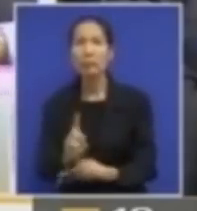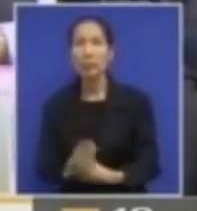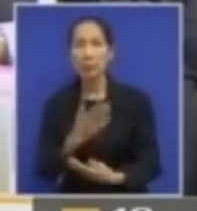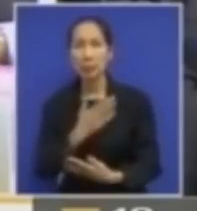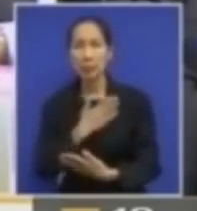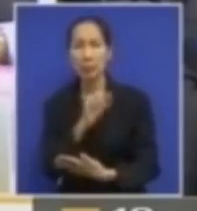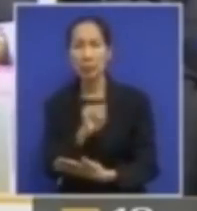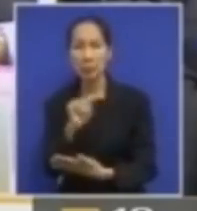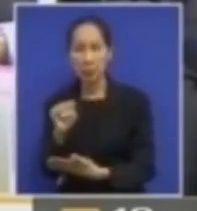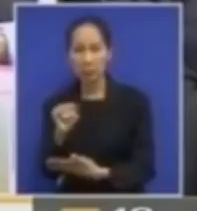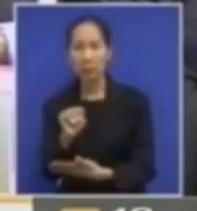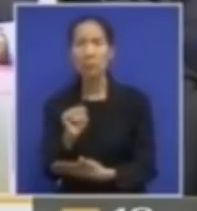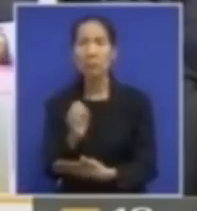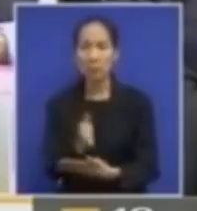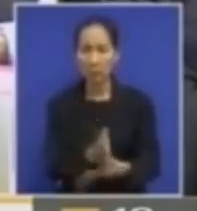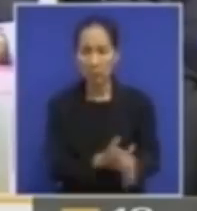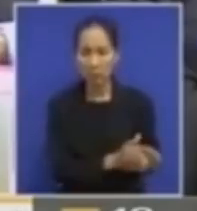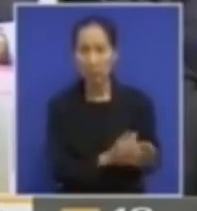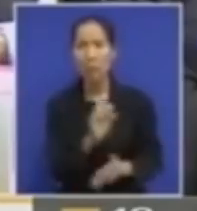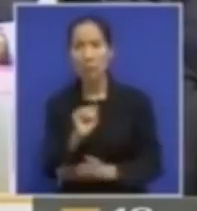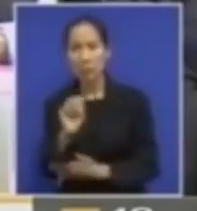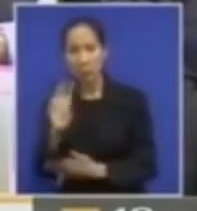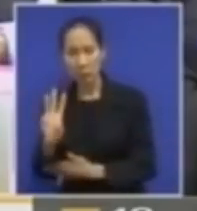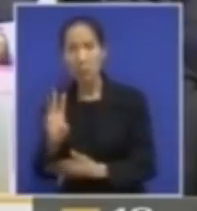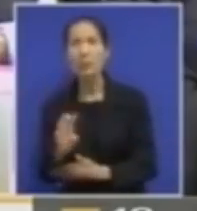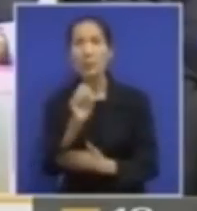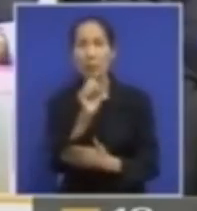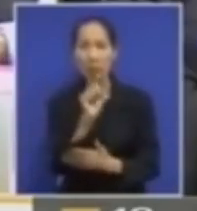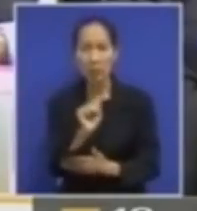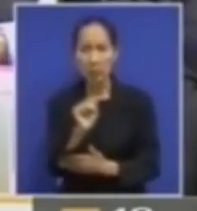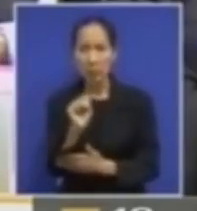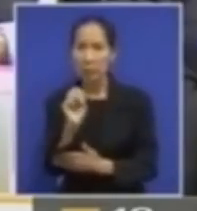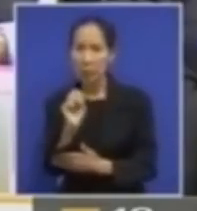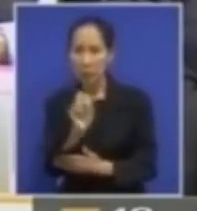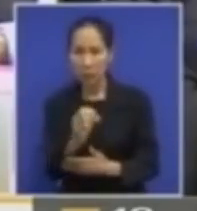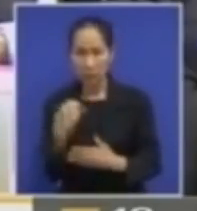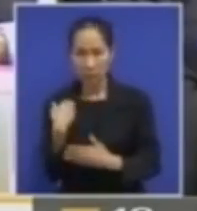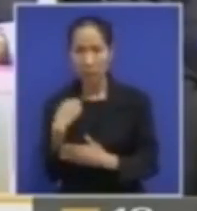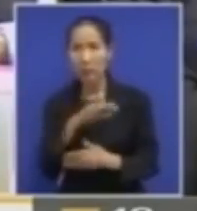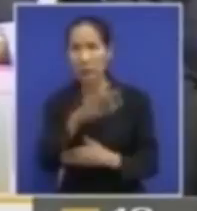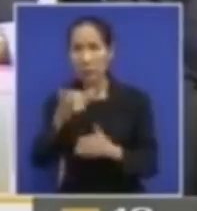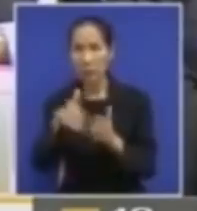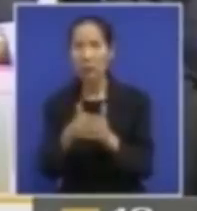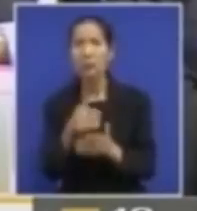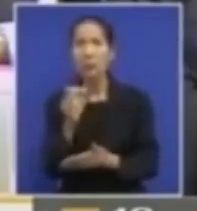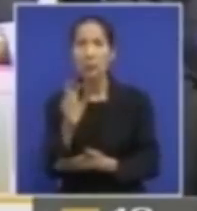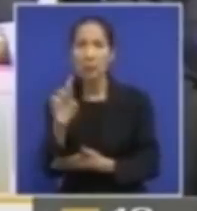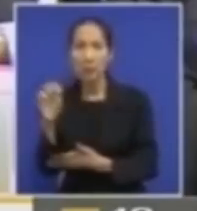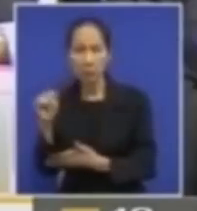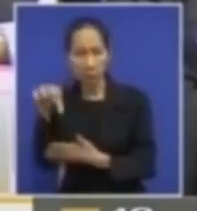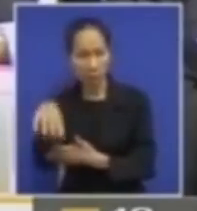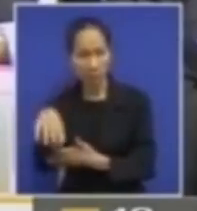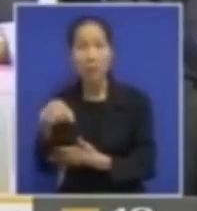สภาในฐานะสมาชิกรัฐสภาได้กล่าวประยานตนเข้ารับทำหน้าที่บอกว่าข้าพเจ้าจะทำหน้